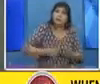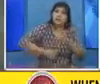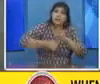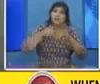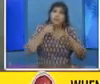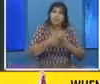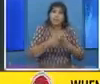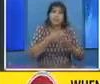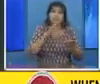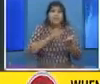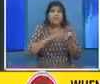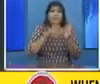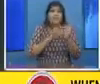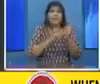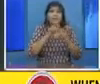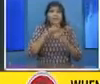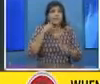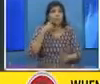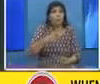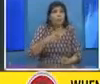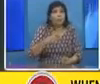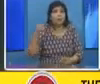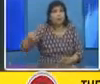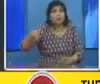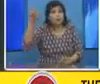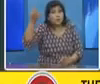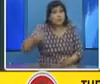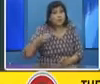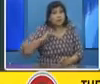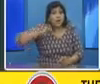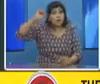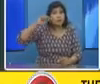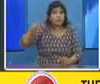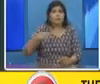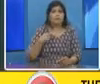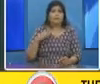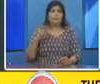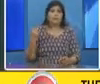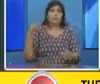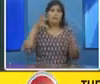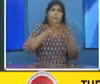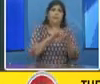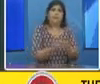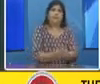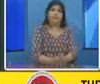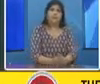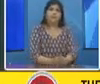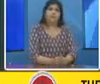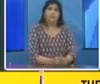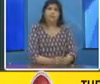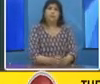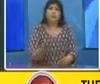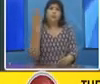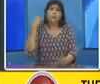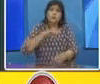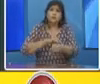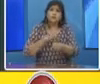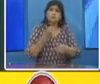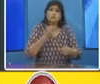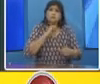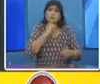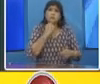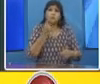इनकार कर दिया था, उनके खिलाफ आंदोलन में उन्होंने भी सक्रिय रूप से हिस्सा लिया था। उस समय उनकी उम्र